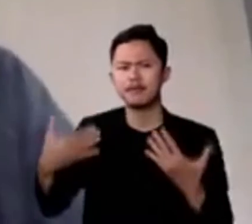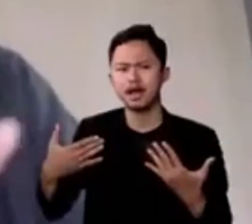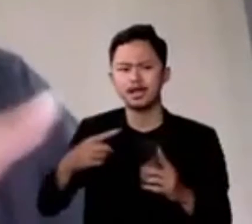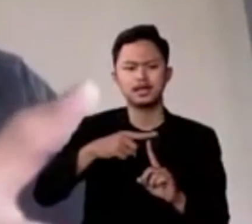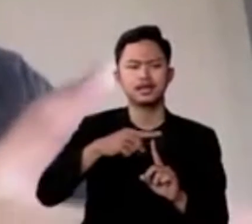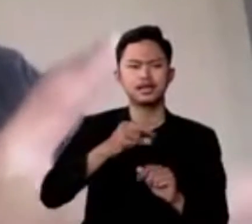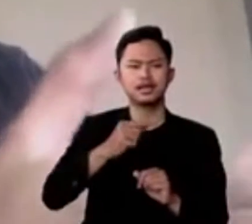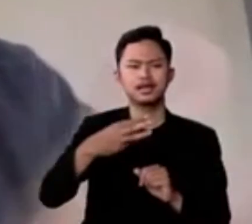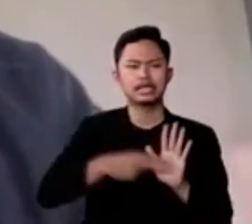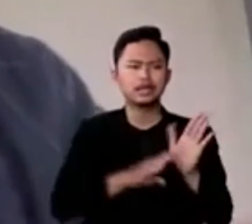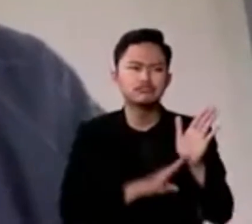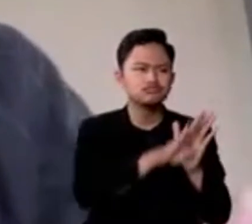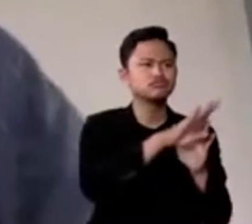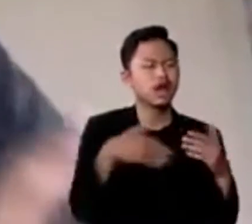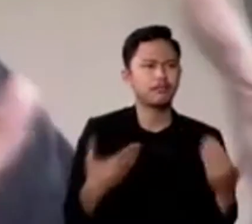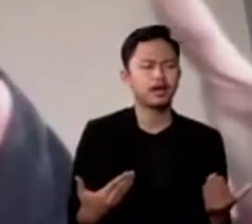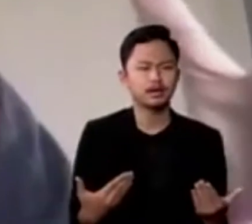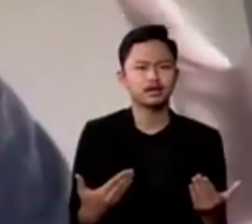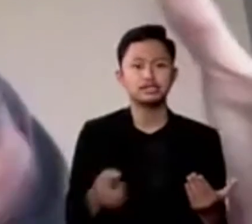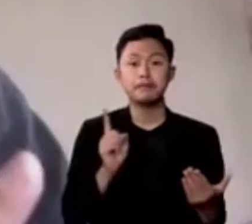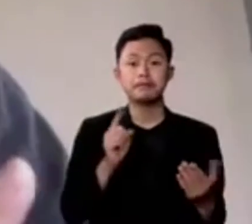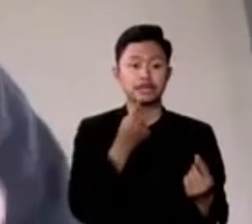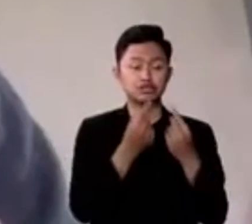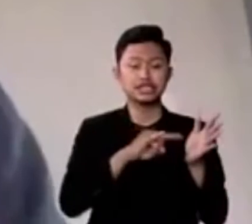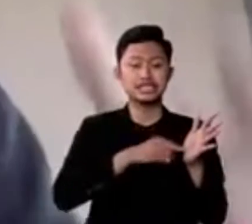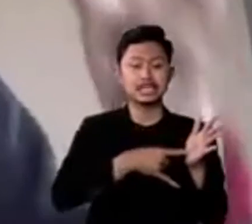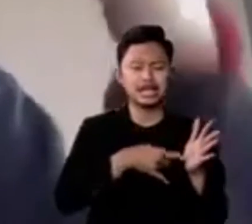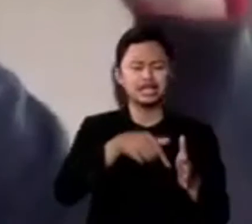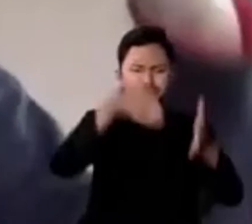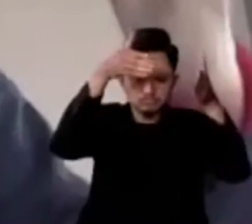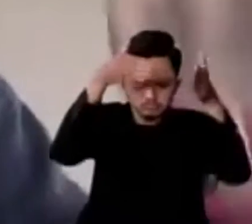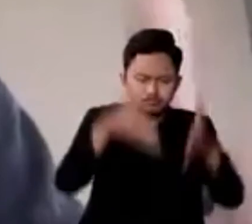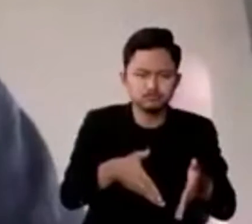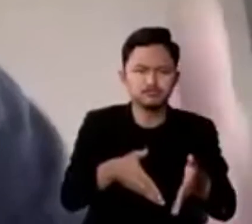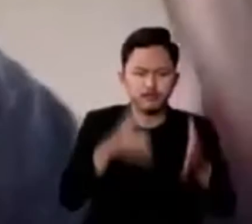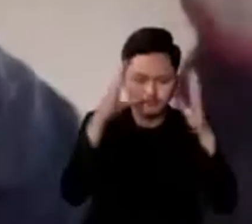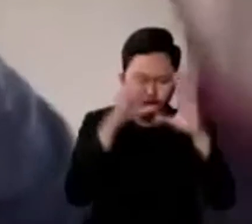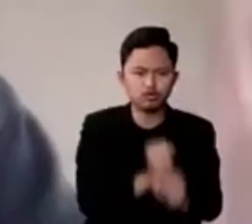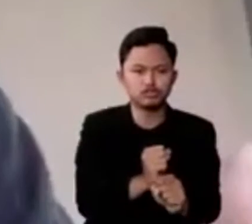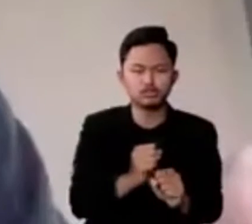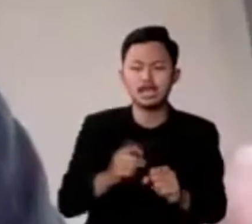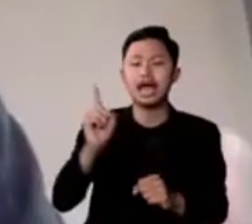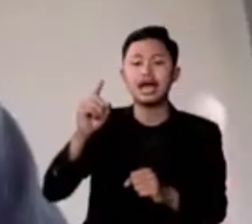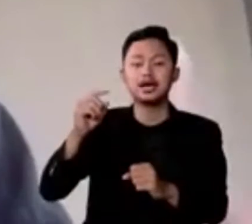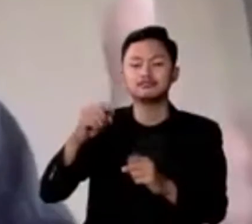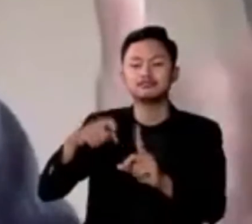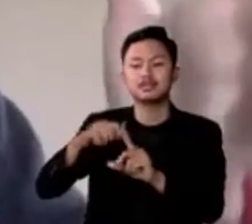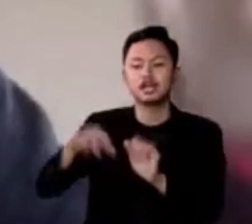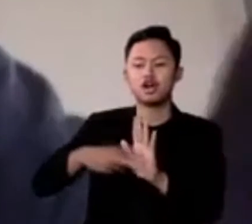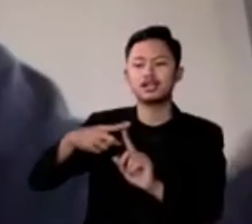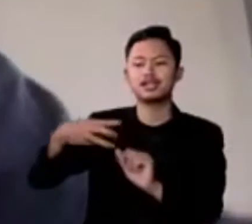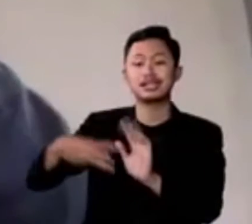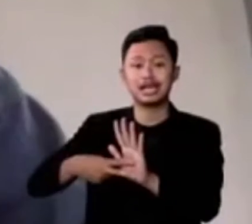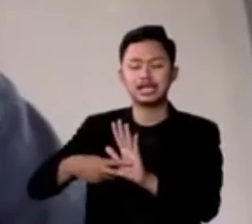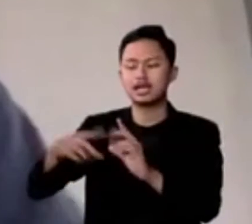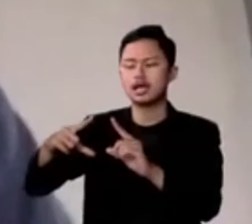Itu kan mungkin sudah sudah sudah spesifik sekarang konten-konten video audio itu bahkan naik